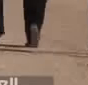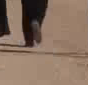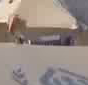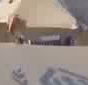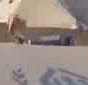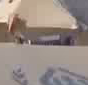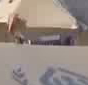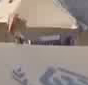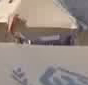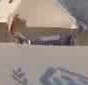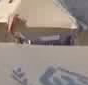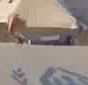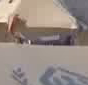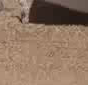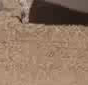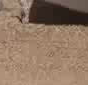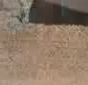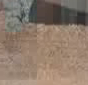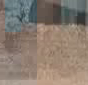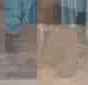يواجهون أياما قاتمة.